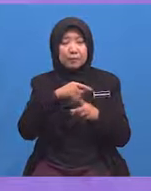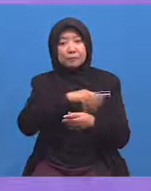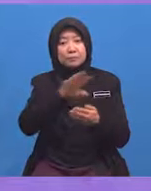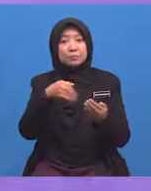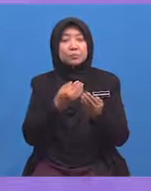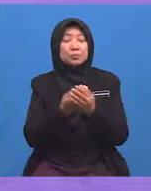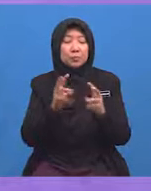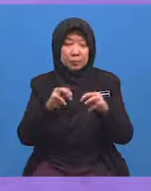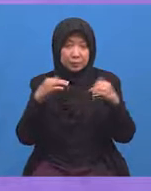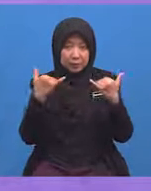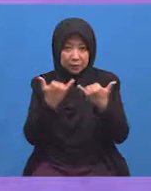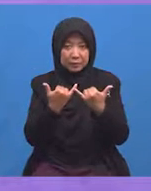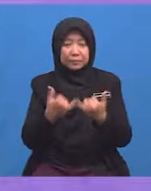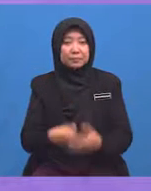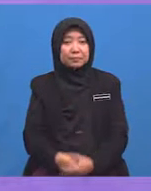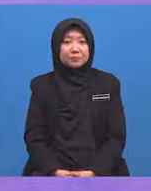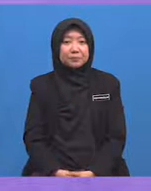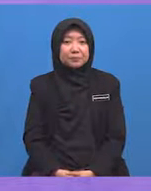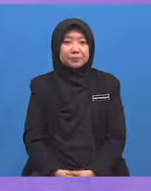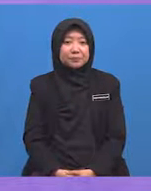lapisan masyarakat.